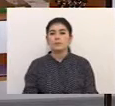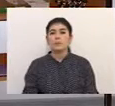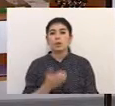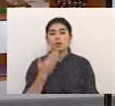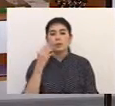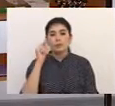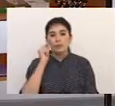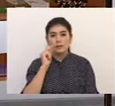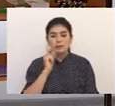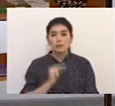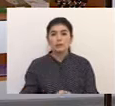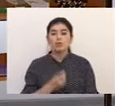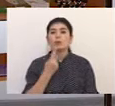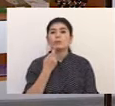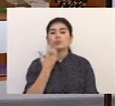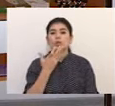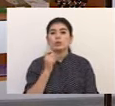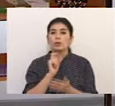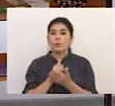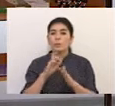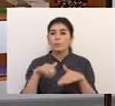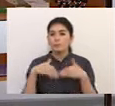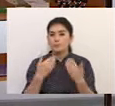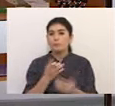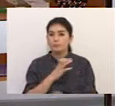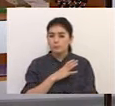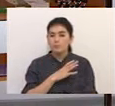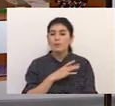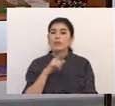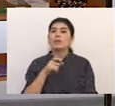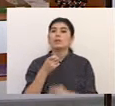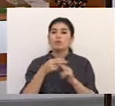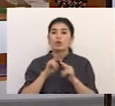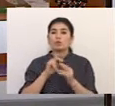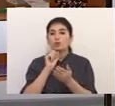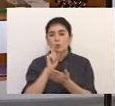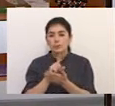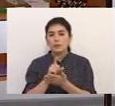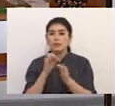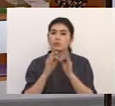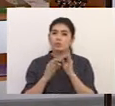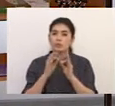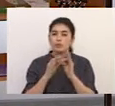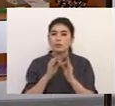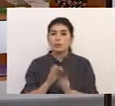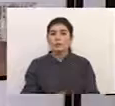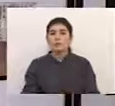O'tgan darsimizda bir nechta topshiriqlar bergan edim. Keling, o'sha topshiriqlarni tekshirib olsak.